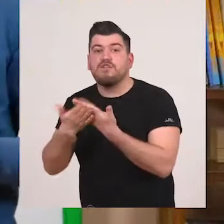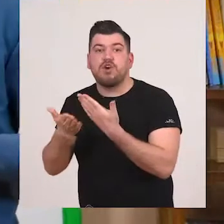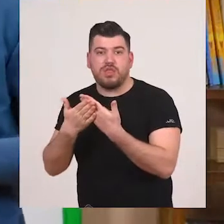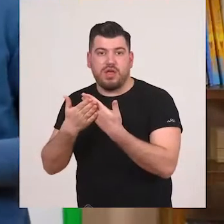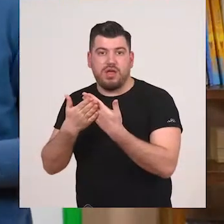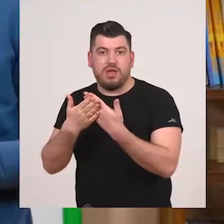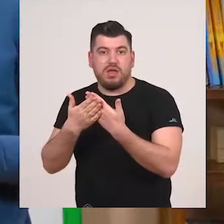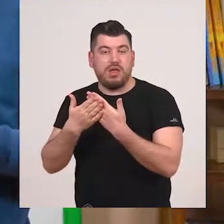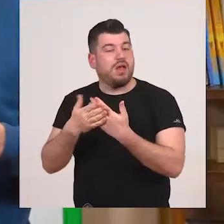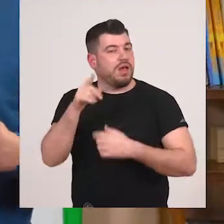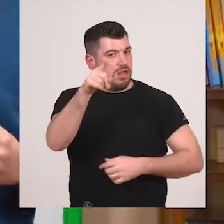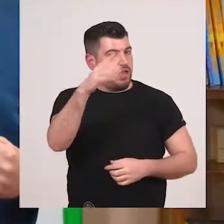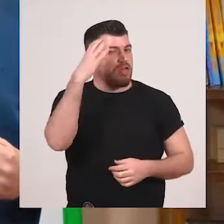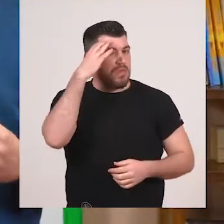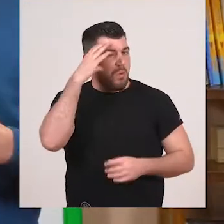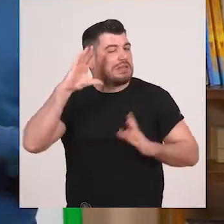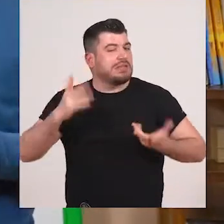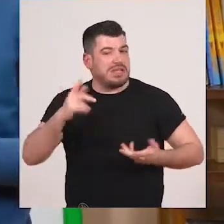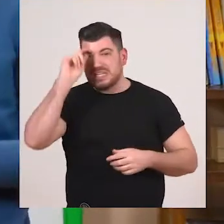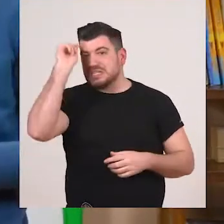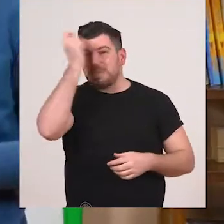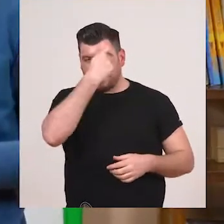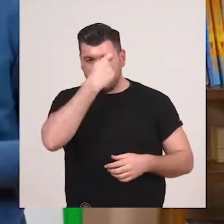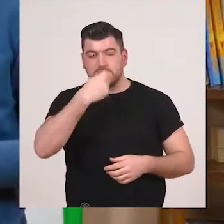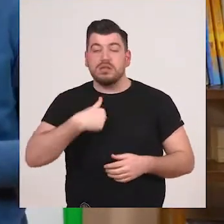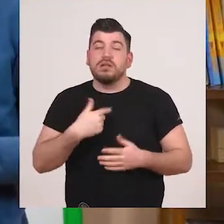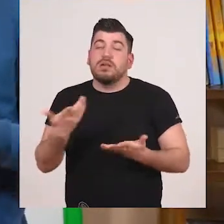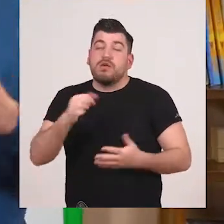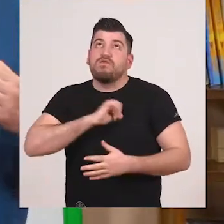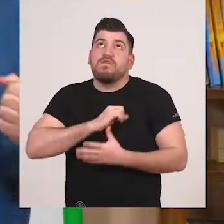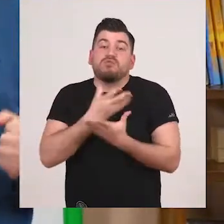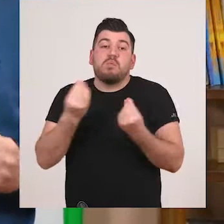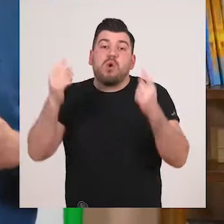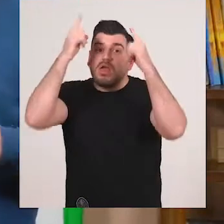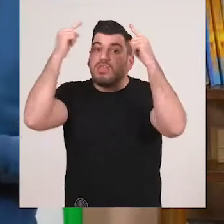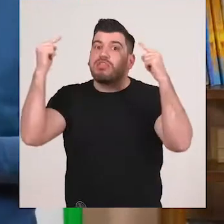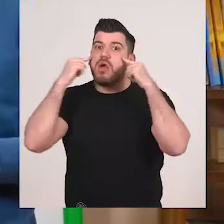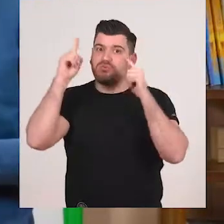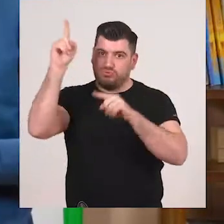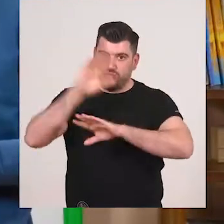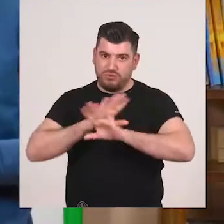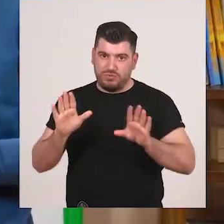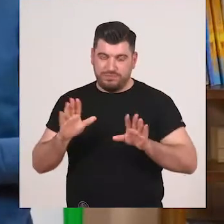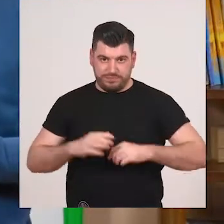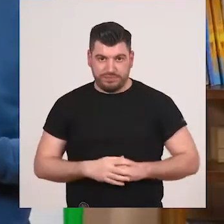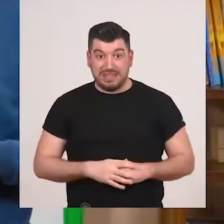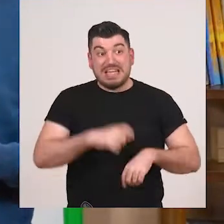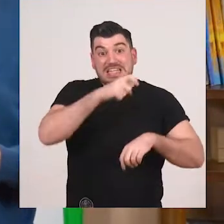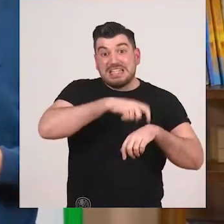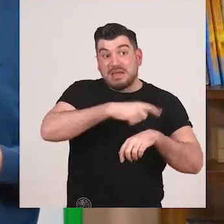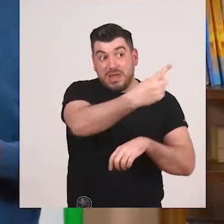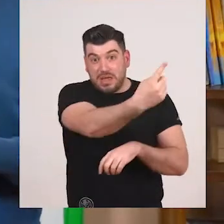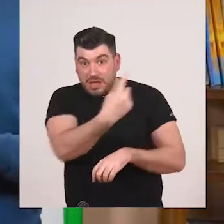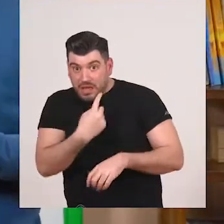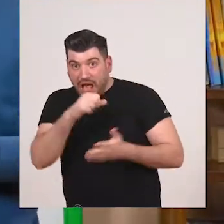μην ξεχνάμε, ότι ήταν πάρα πολύ δυσιδαίμονες. Δηλαδή φοβόντουσαν τους θεούς. Απαντούν